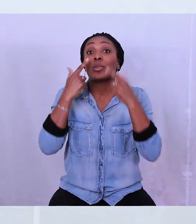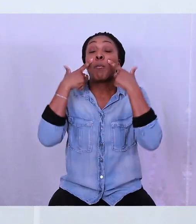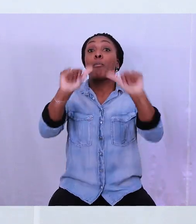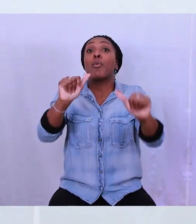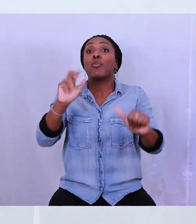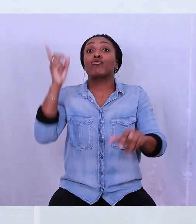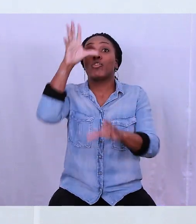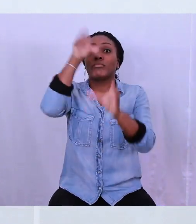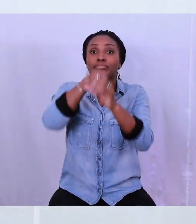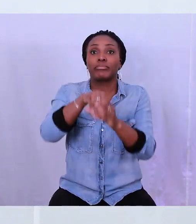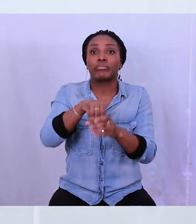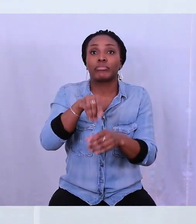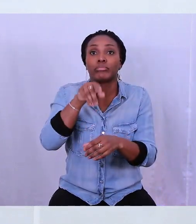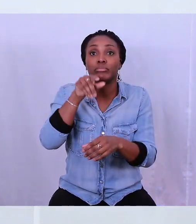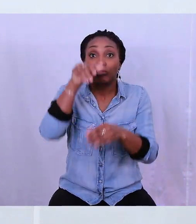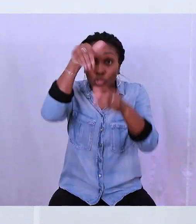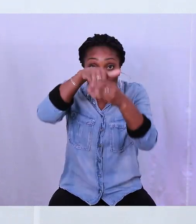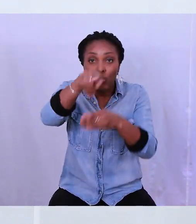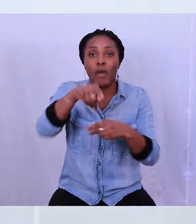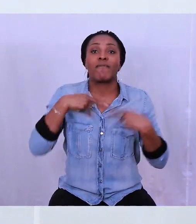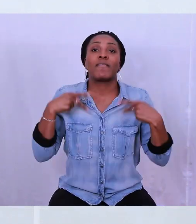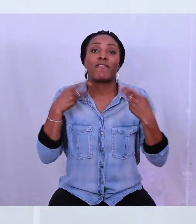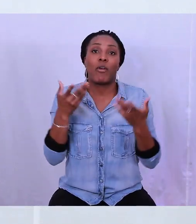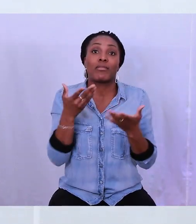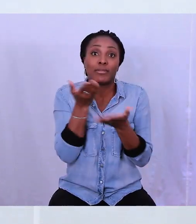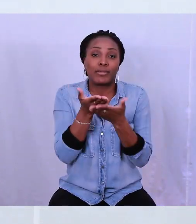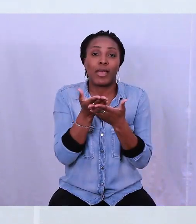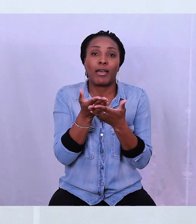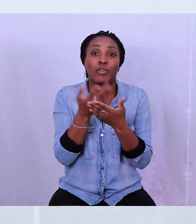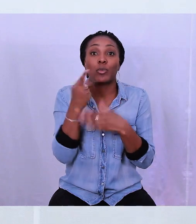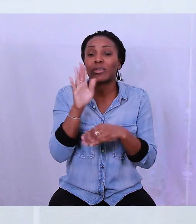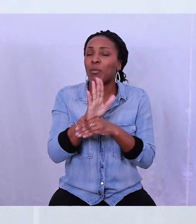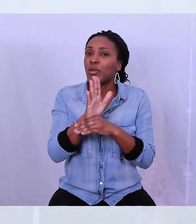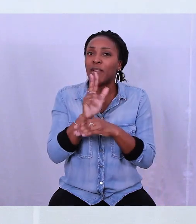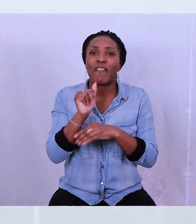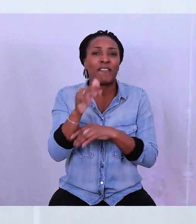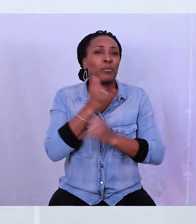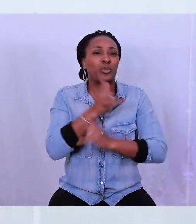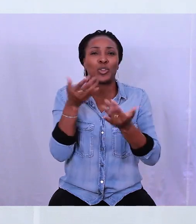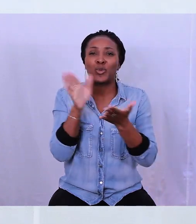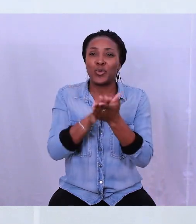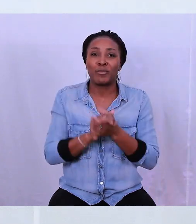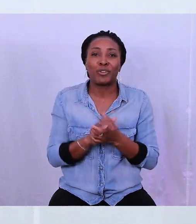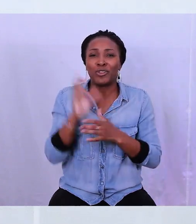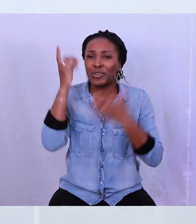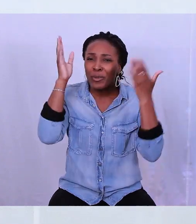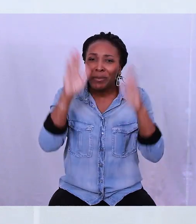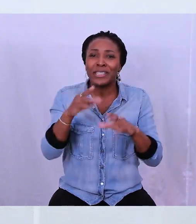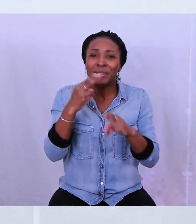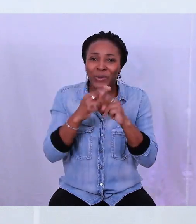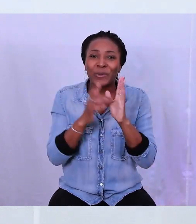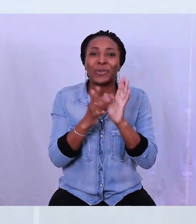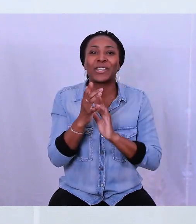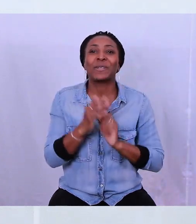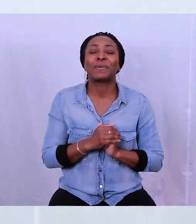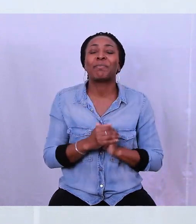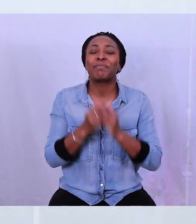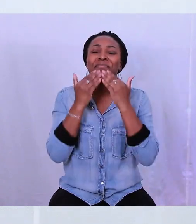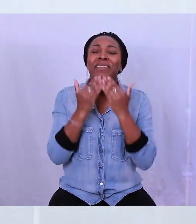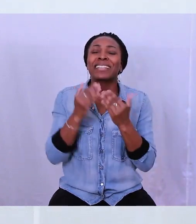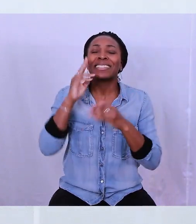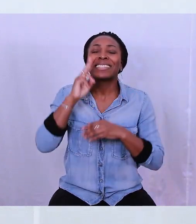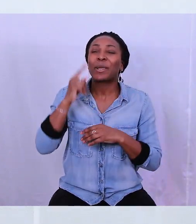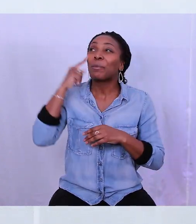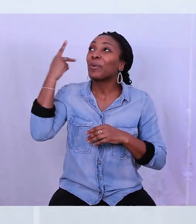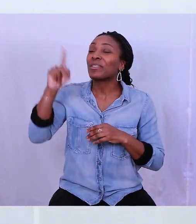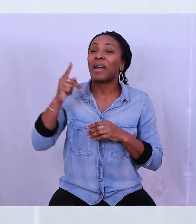ton témoignage sera de plus en plus puissant dans ce sens-là. Que Dieu te bénisse, t'encourage et te fortifie dans le nom de Jésus. Seigneur, merci pour